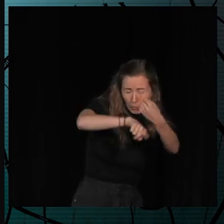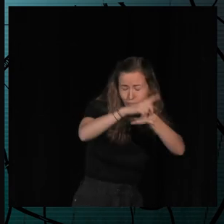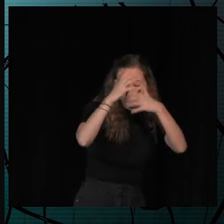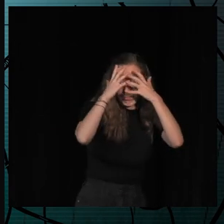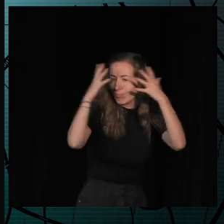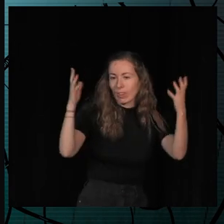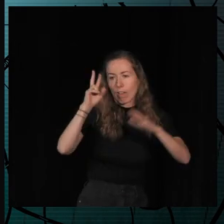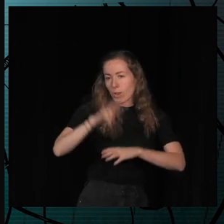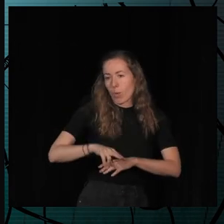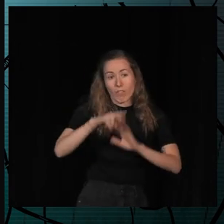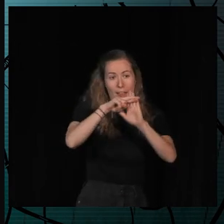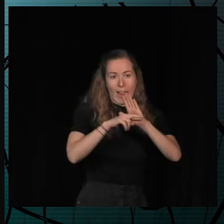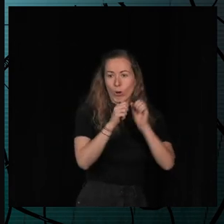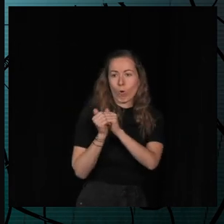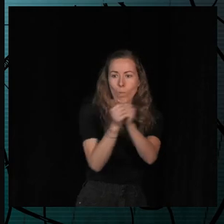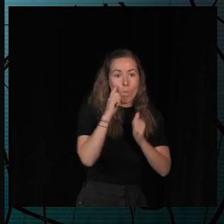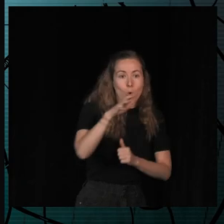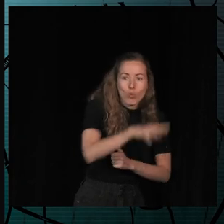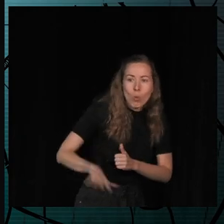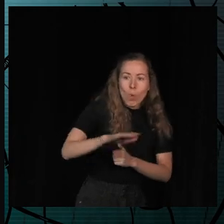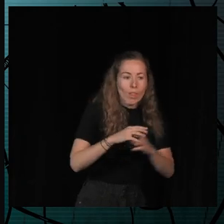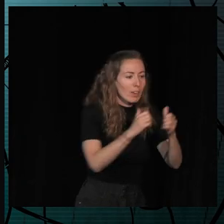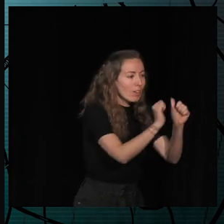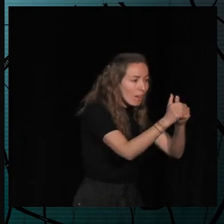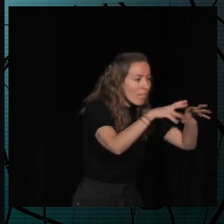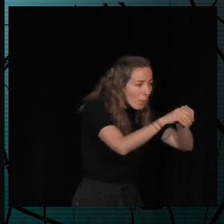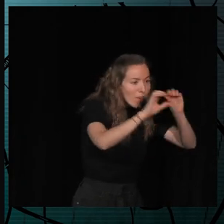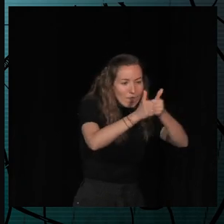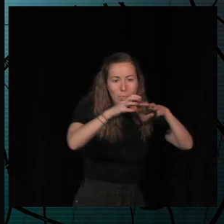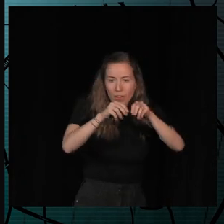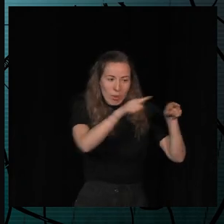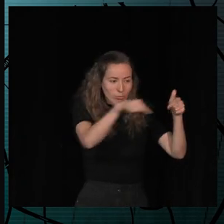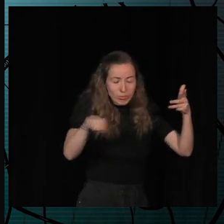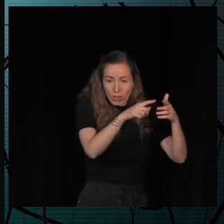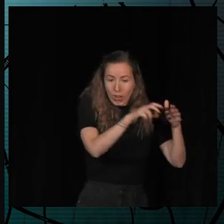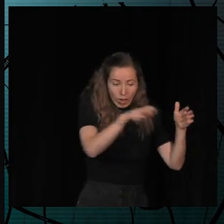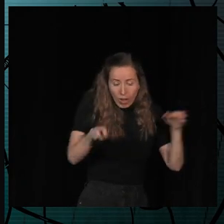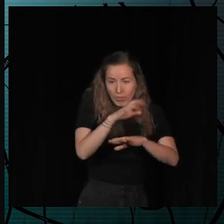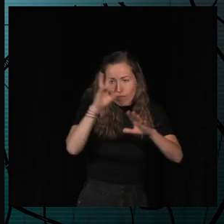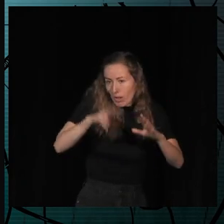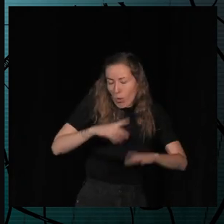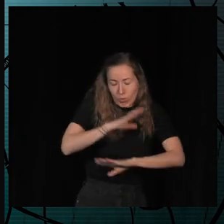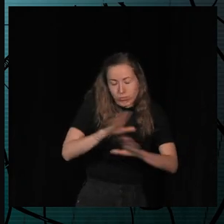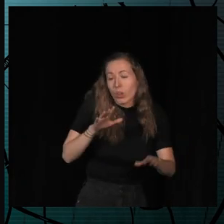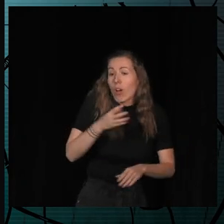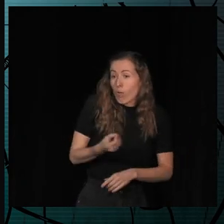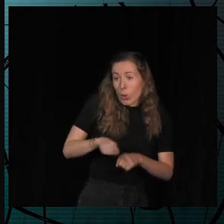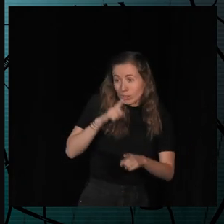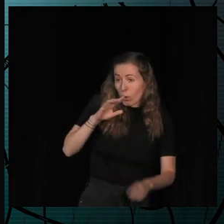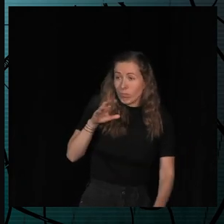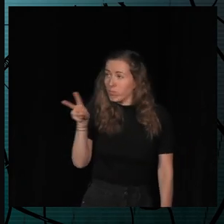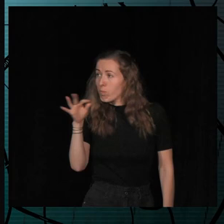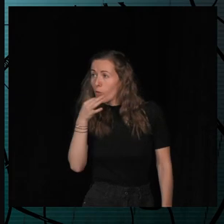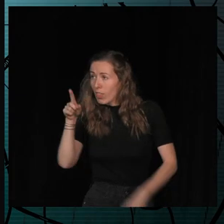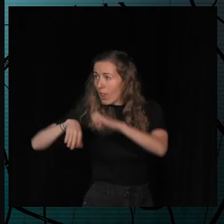atroce d'essayer de trouver des règles en commun pour tout le monde et donc les gamins instrumentalisent automatiquement les limites donc en fait